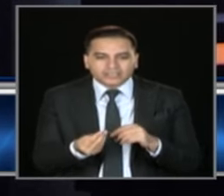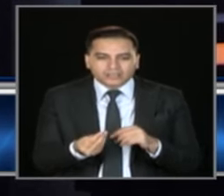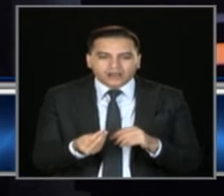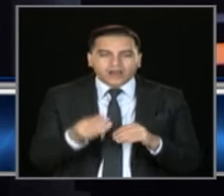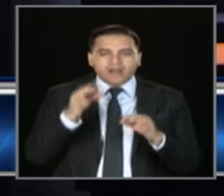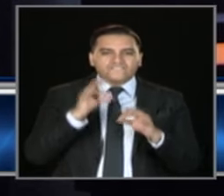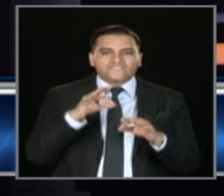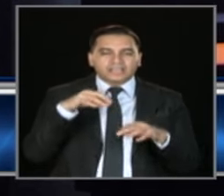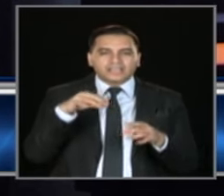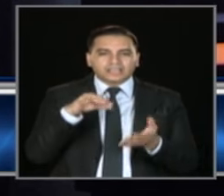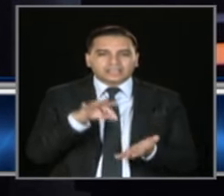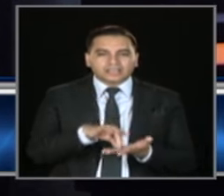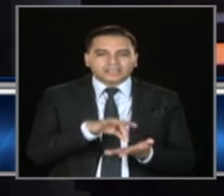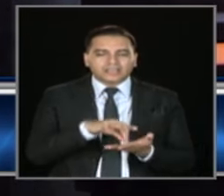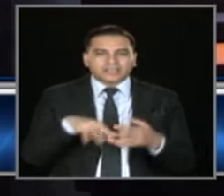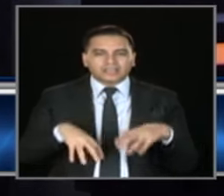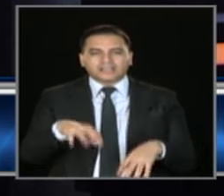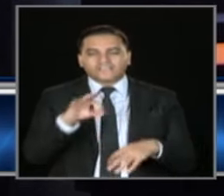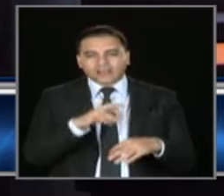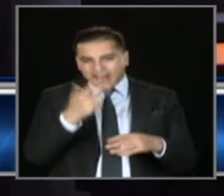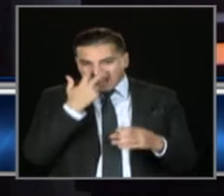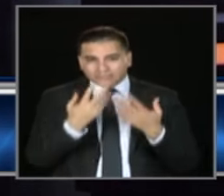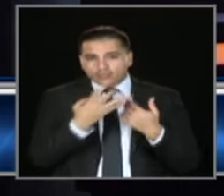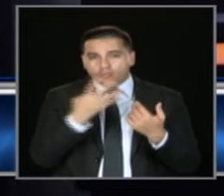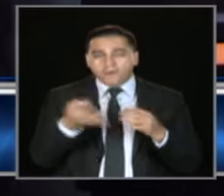النوع ده من السمك موجود من حوالي